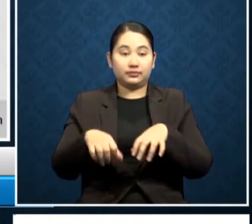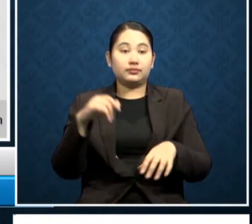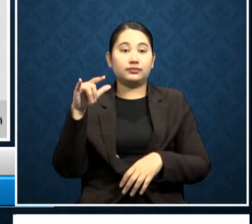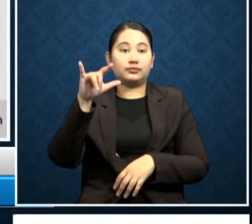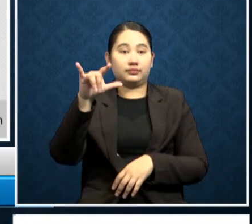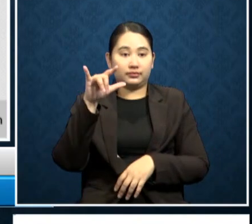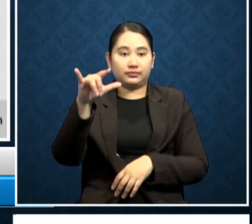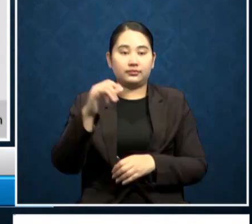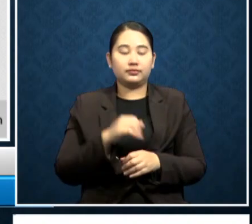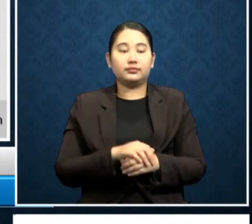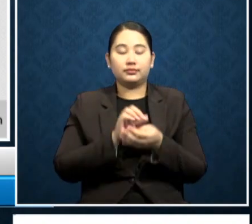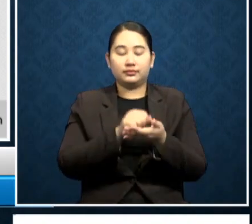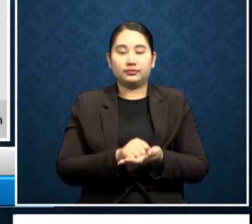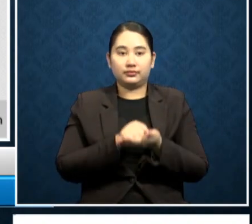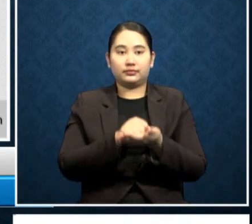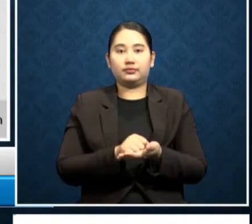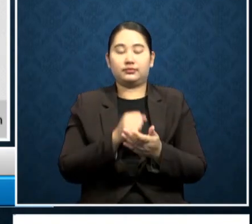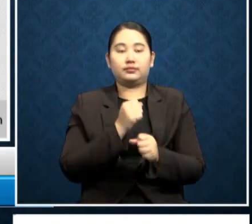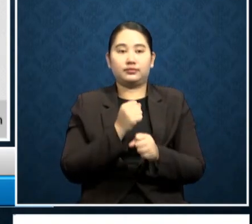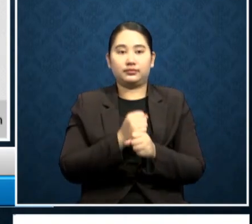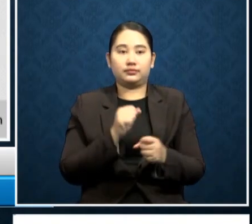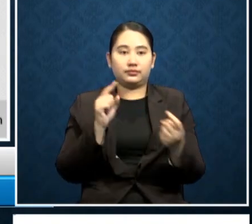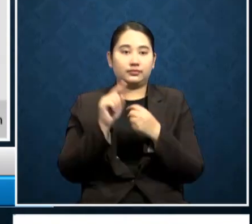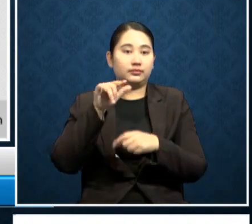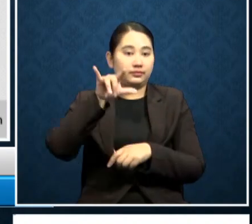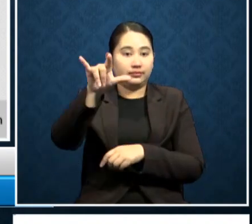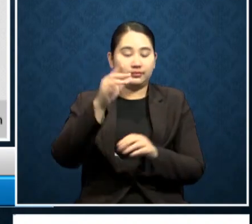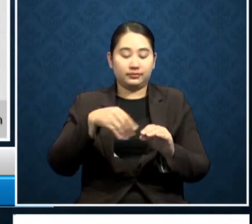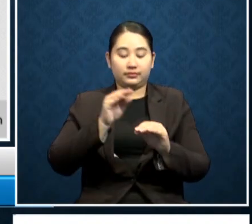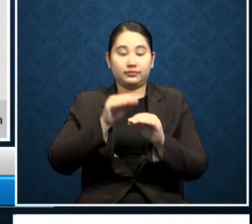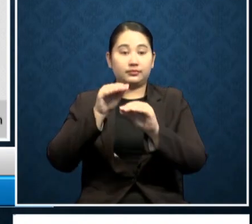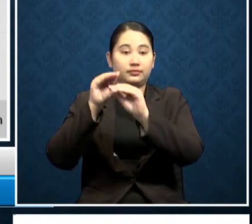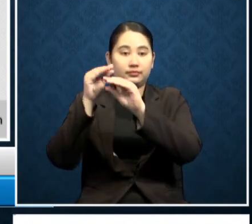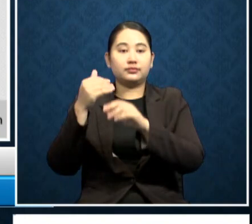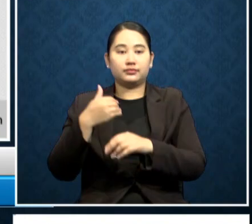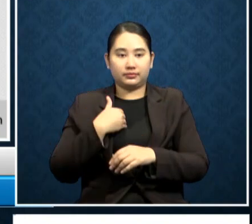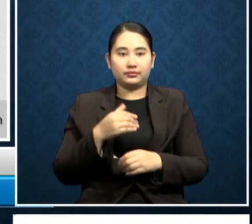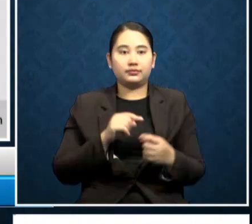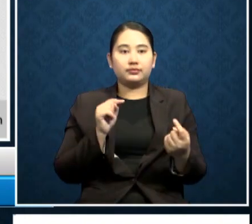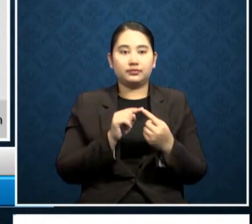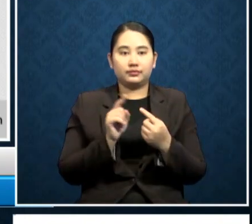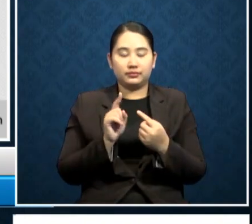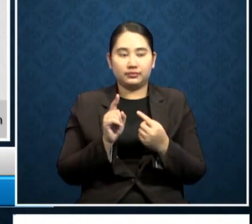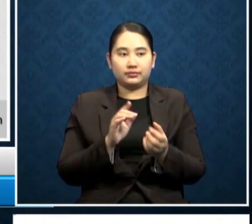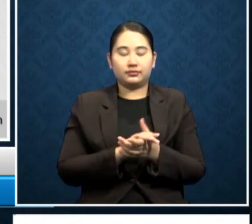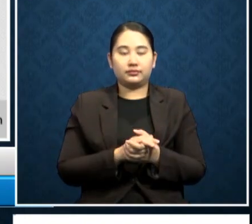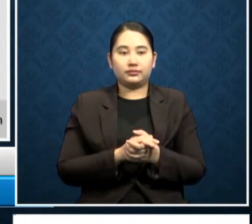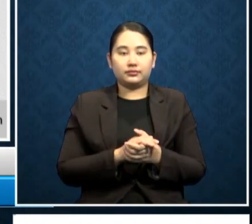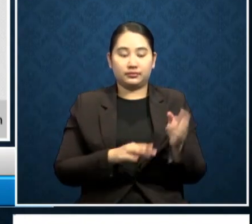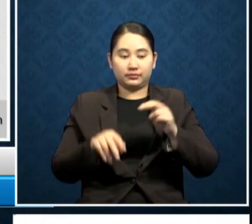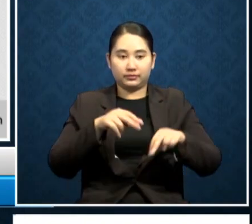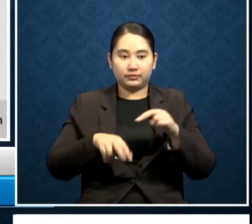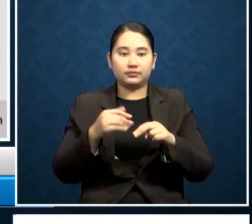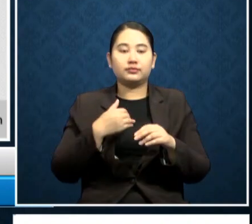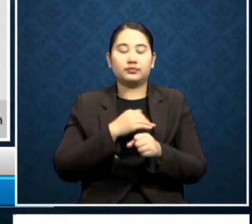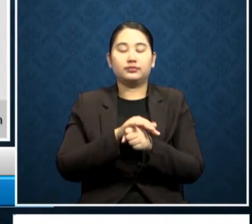ให้สามารถรองรับปริมาณจราจรทากอากาศที่เพิ่มมากขึ้นในขณะพื้นที่ควบคุมจราจรทากอากาศมีอยู่